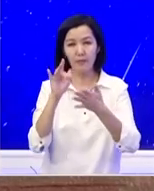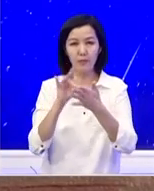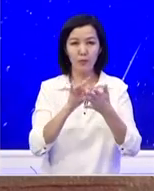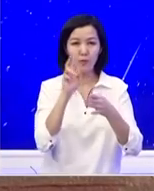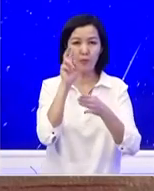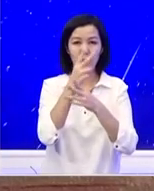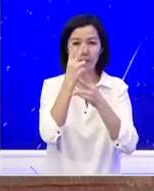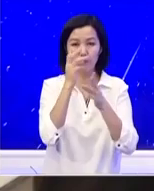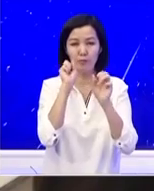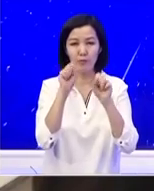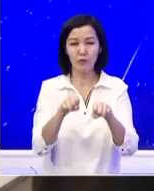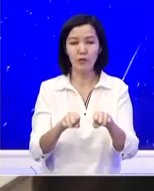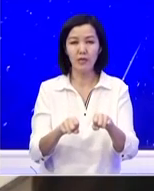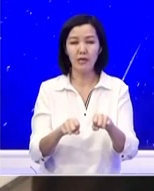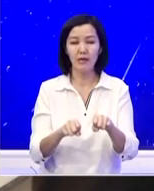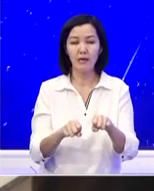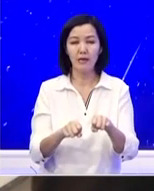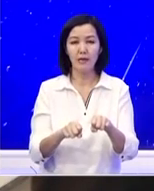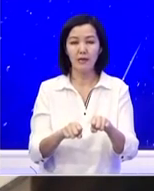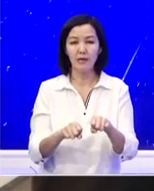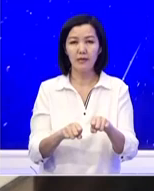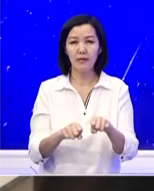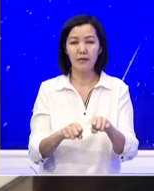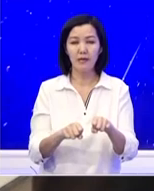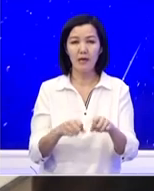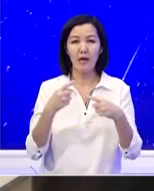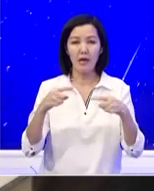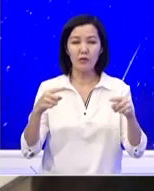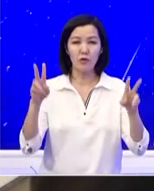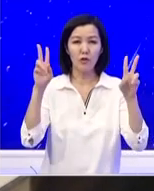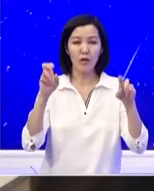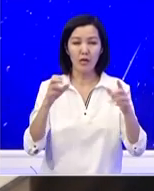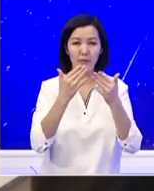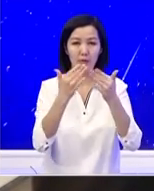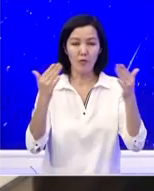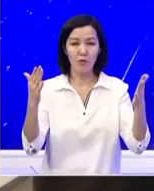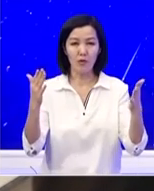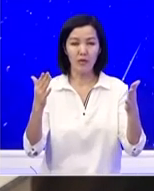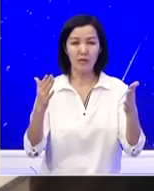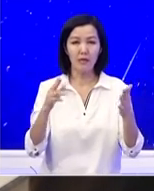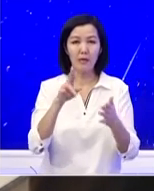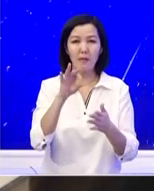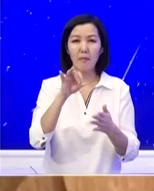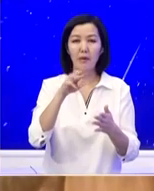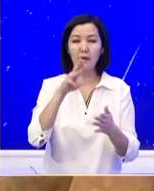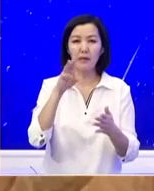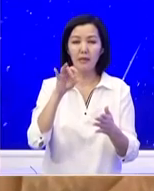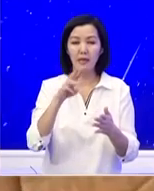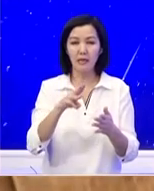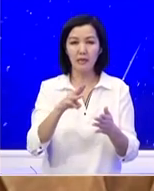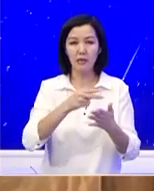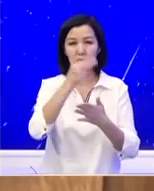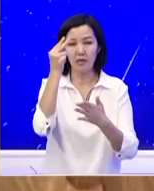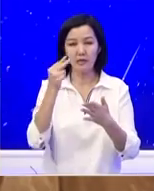баталдық жанрда жазылған, инсталляциялық жұмыстары бар. және портрет жанрлы